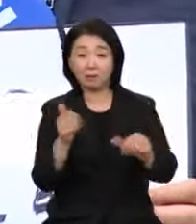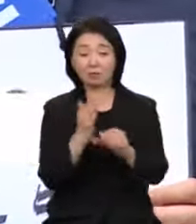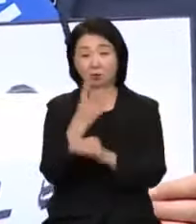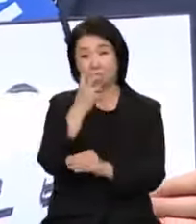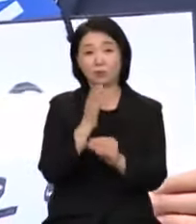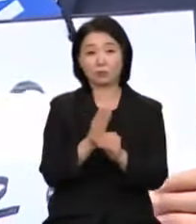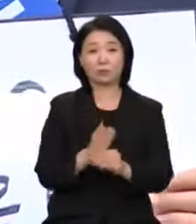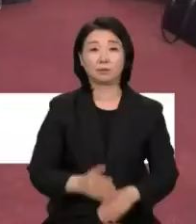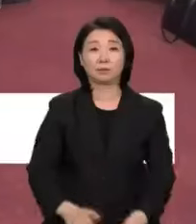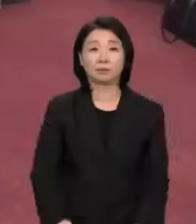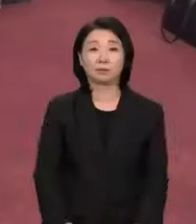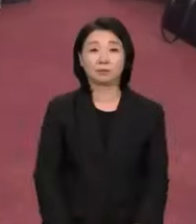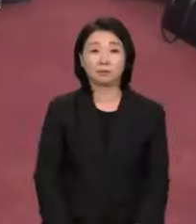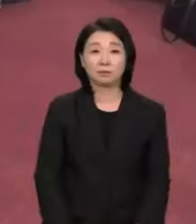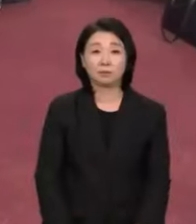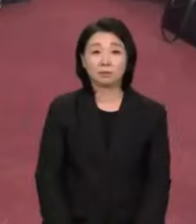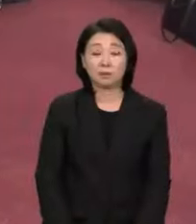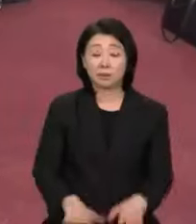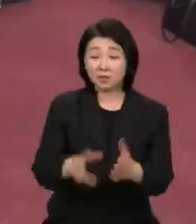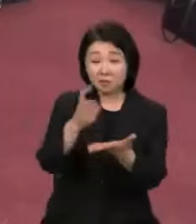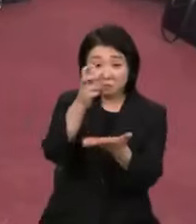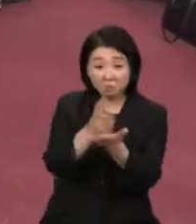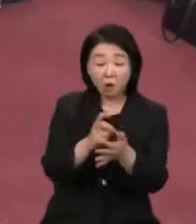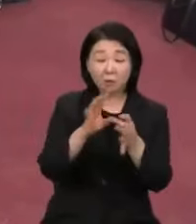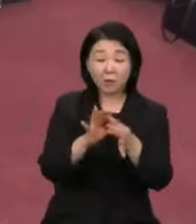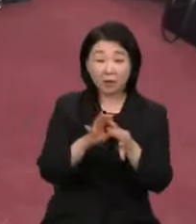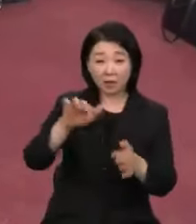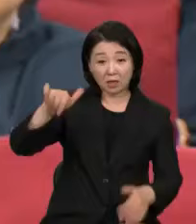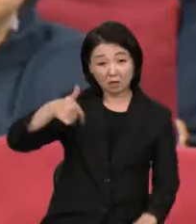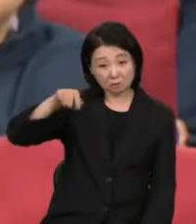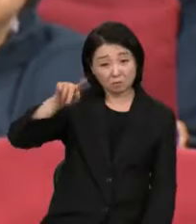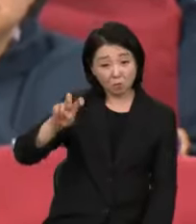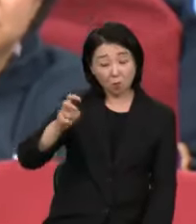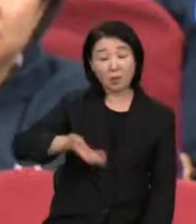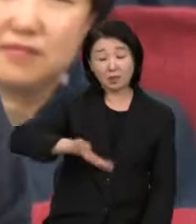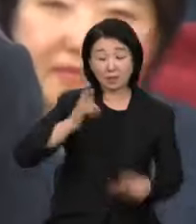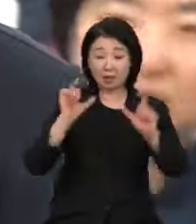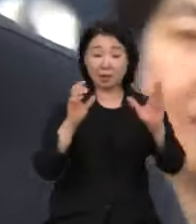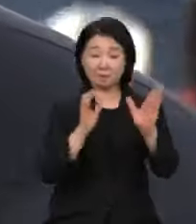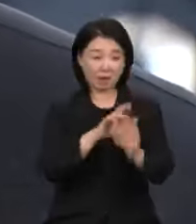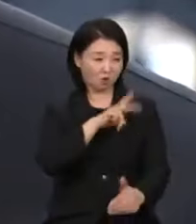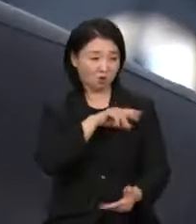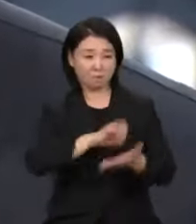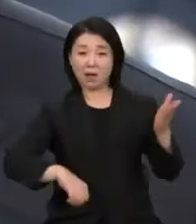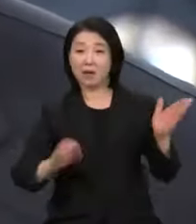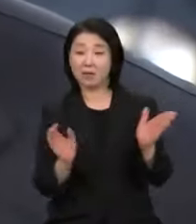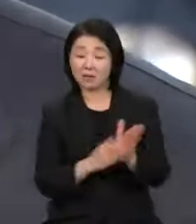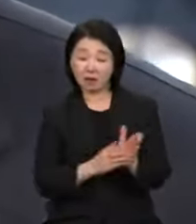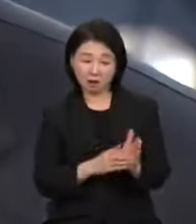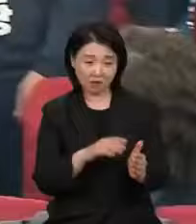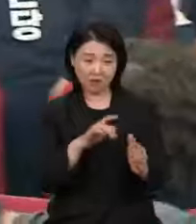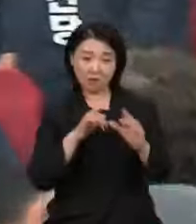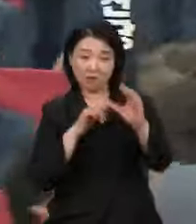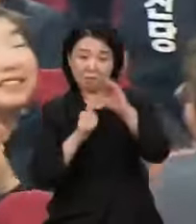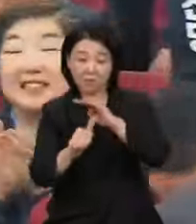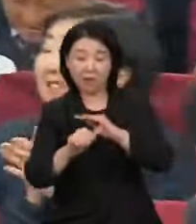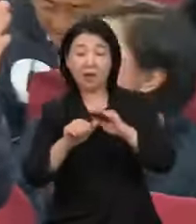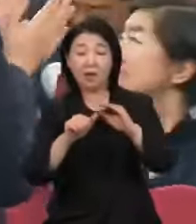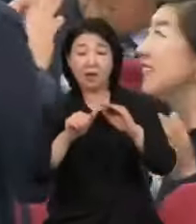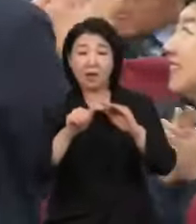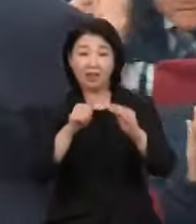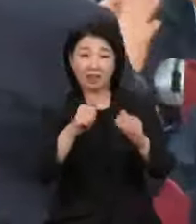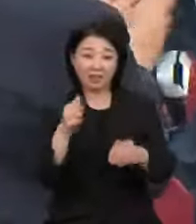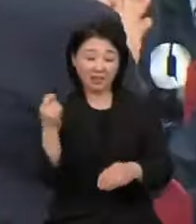수사를 받고 있는 겁니다. 현행법상 금고 이상형이 확정되면 의원직을 잃고 비례 국회의원 자리는 다음 순번